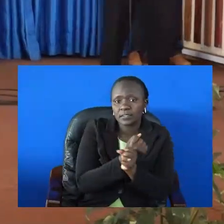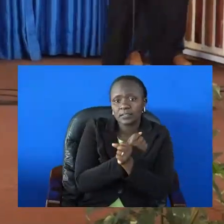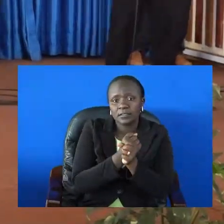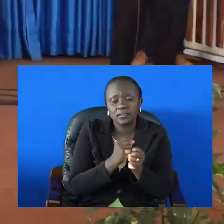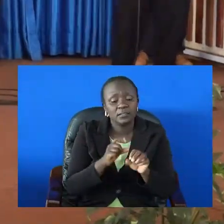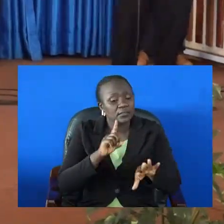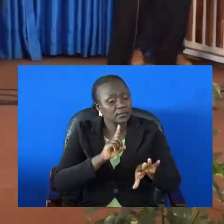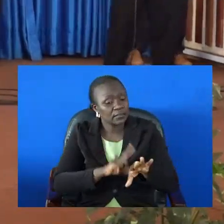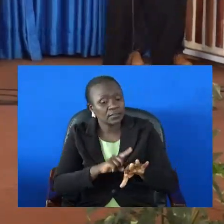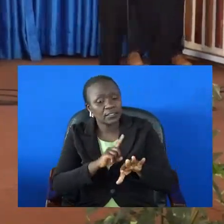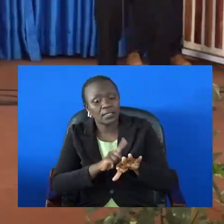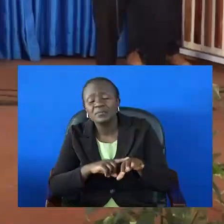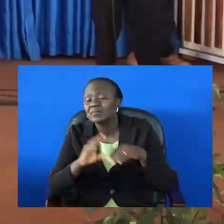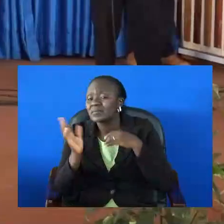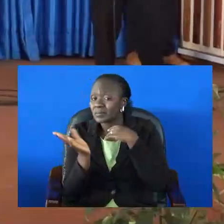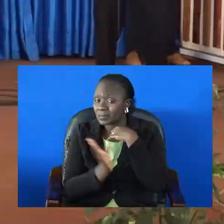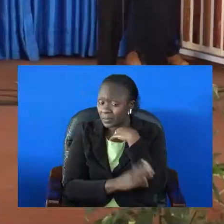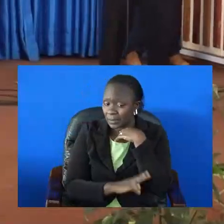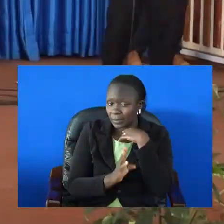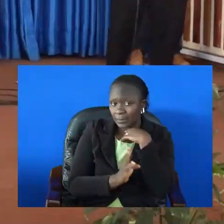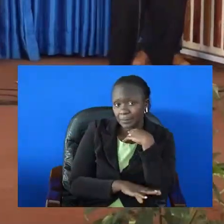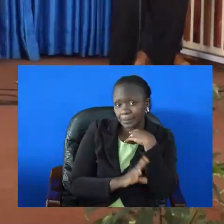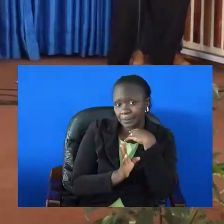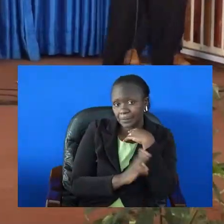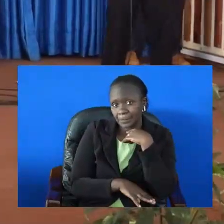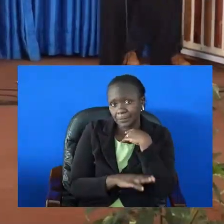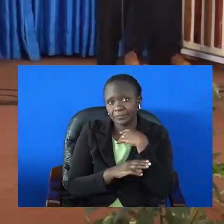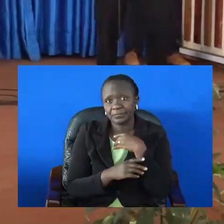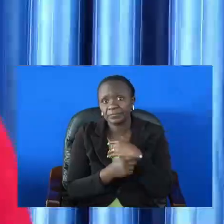Zamani hizi ni za uovu.